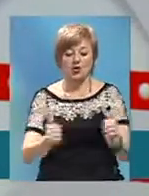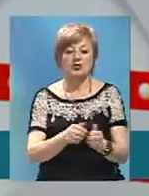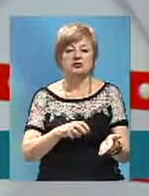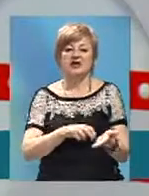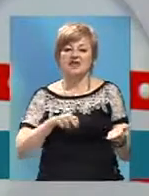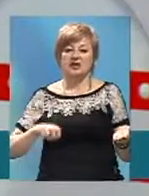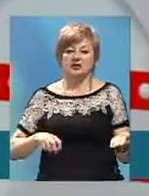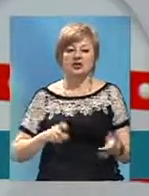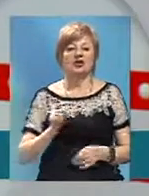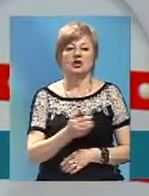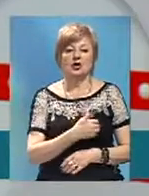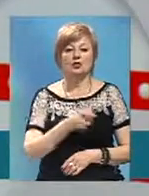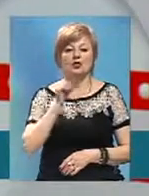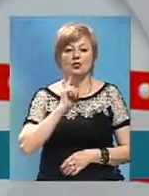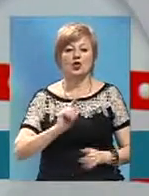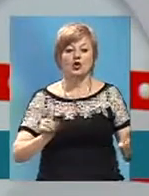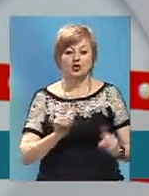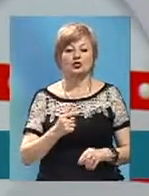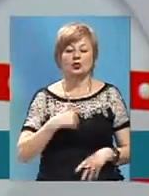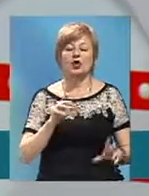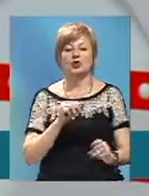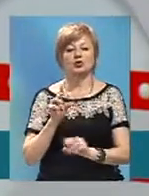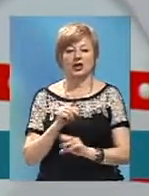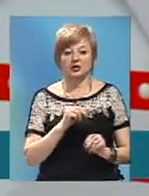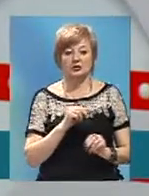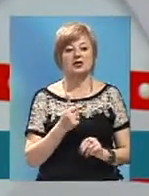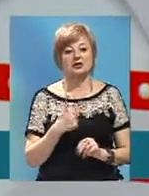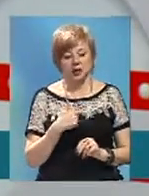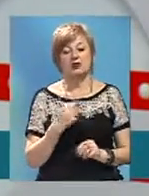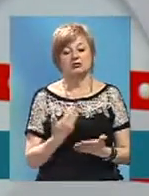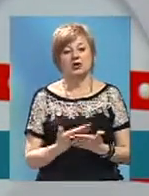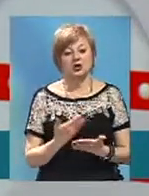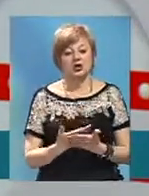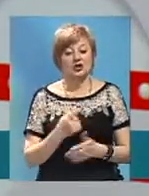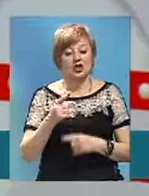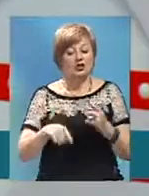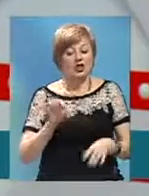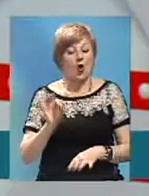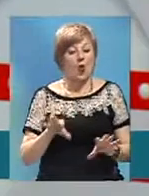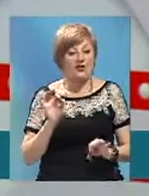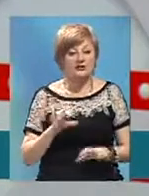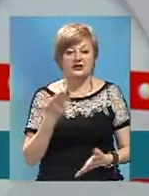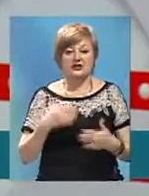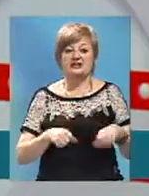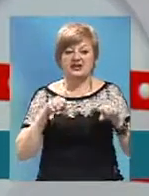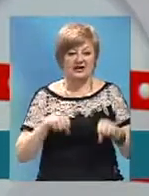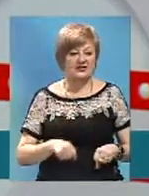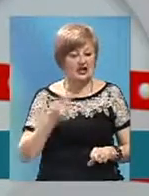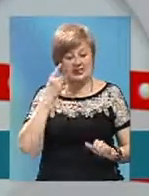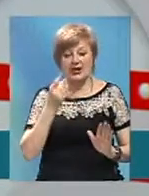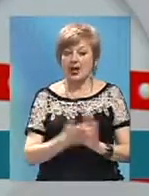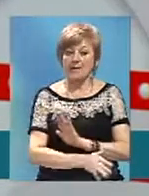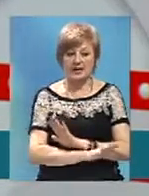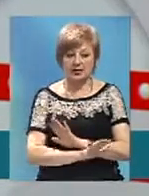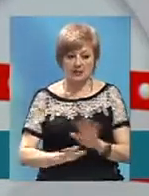ми бачимо, що поки що нам все вдається, і нам здається, що на осінь, у випадку, якщо влада просто не розуміє,